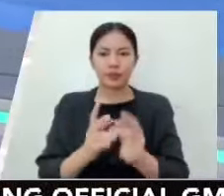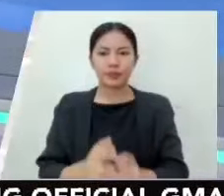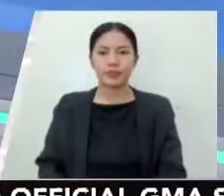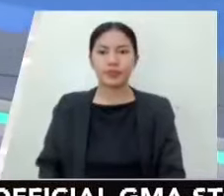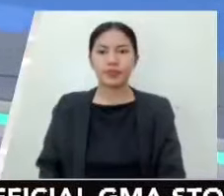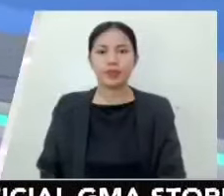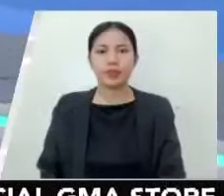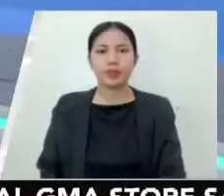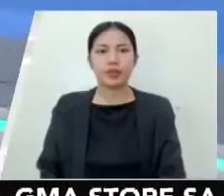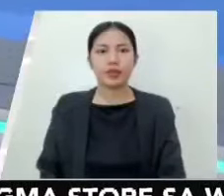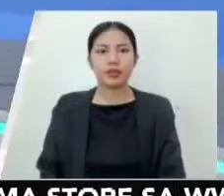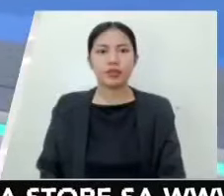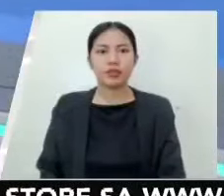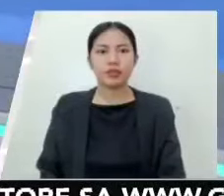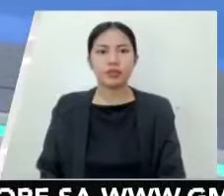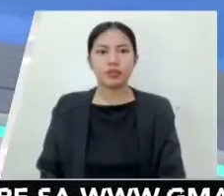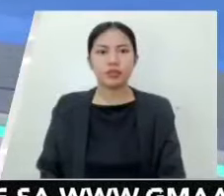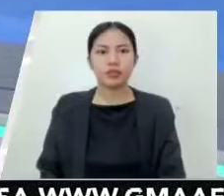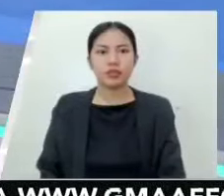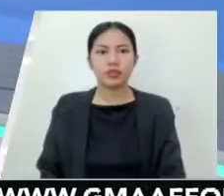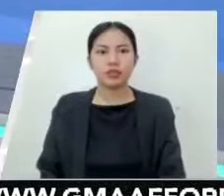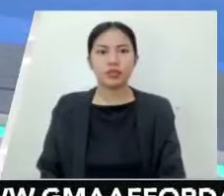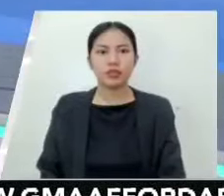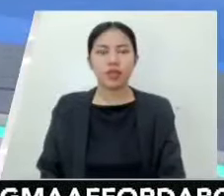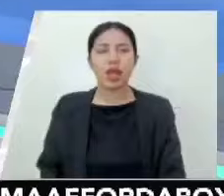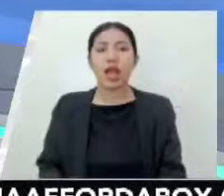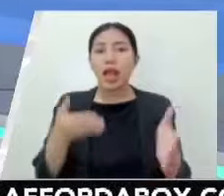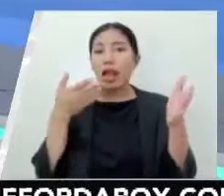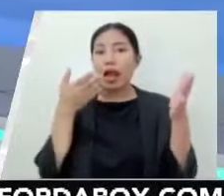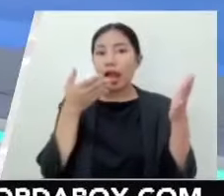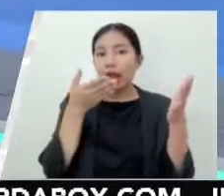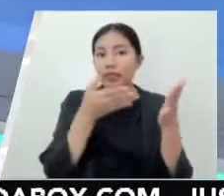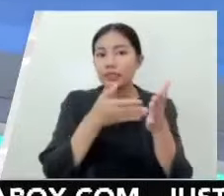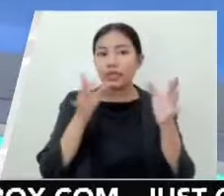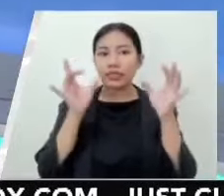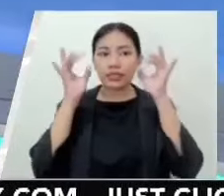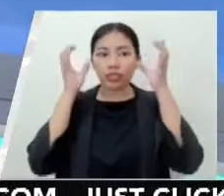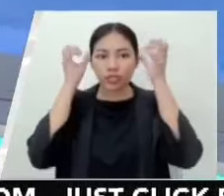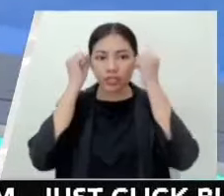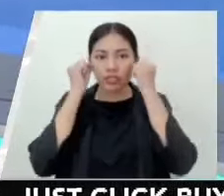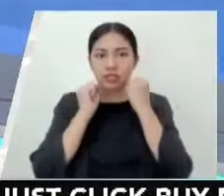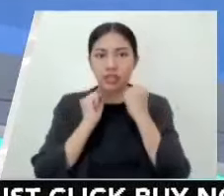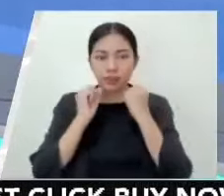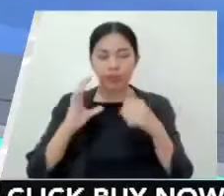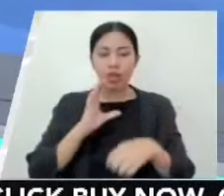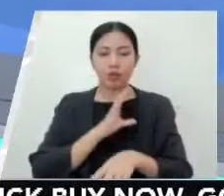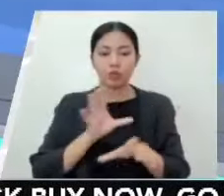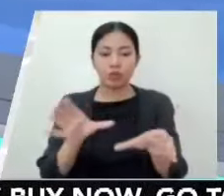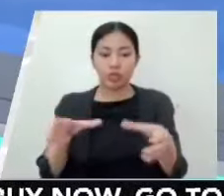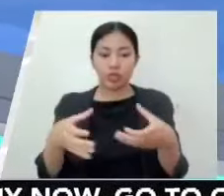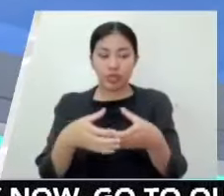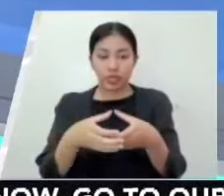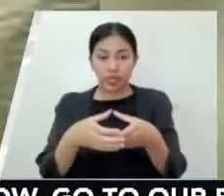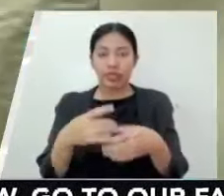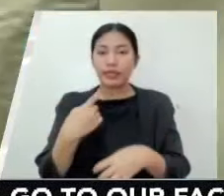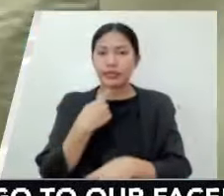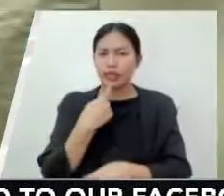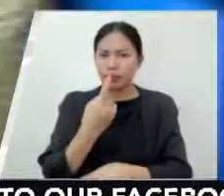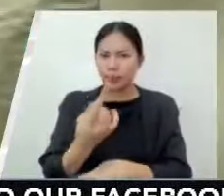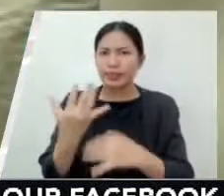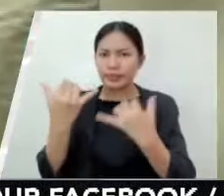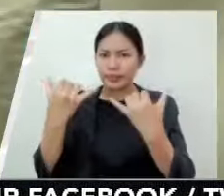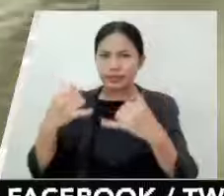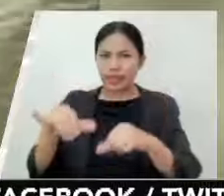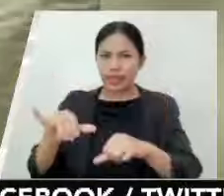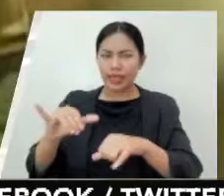Terorista pa rin ang turing ng Anti-Terrorism Council sa Communist Party of the Philippines New People's Army o CPP-NPA. Batay sa resolusyon